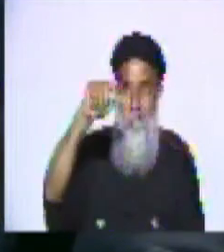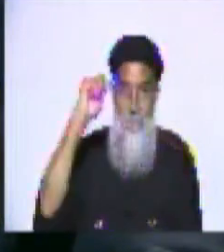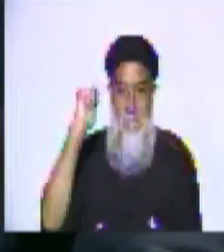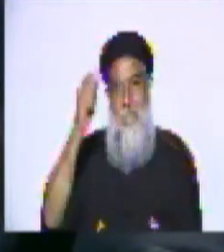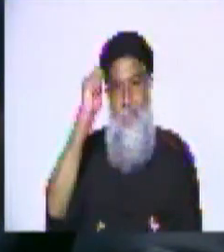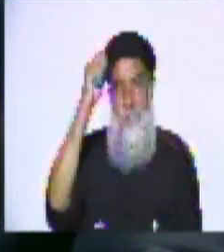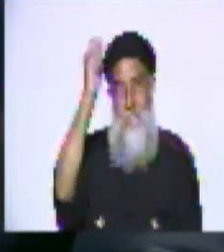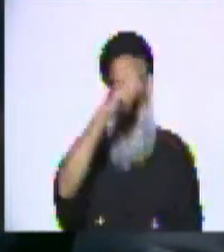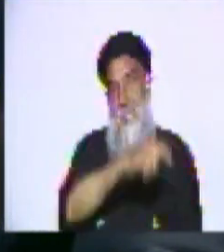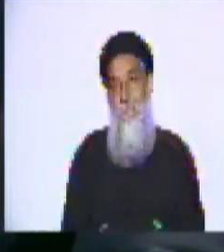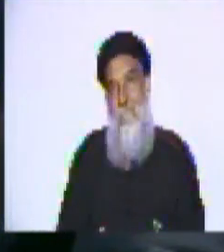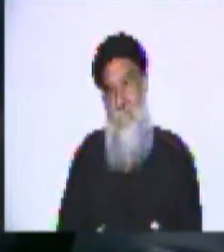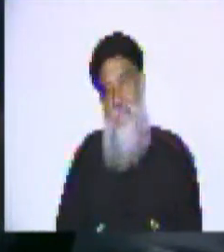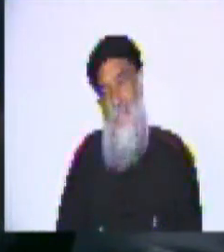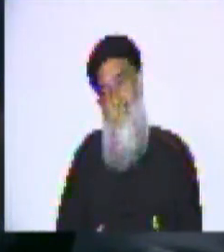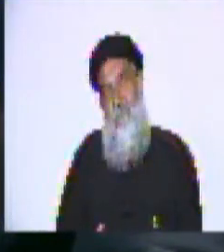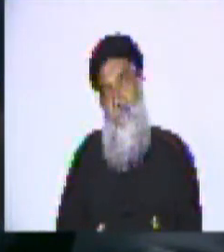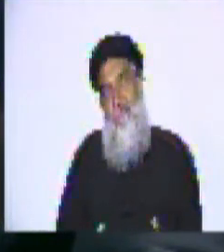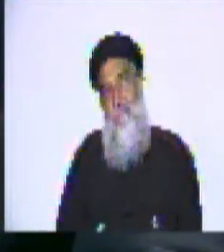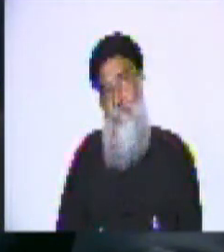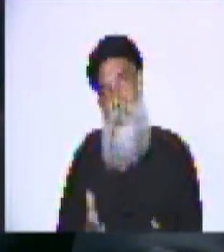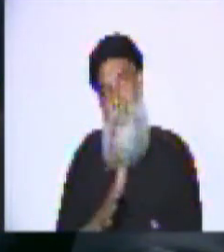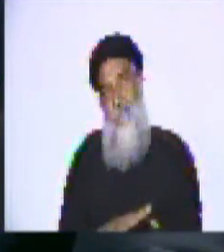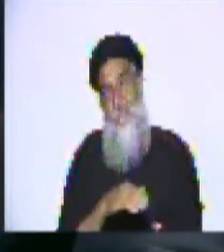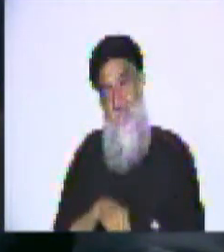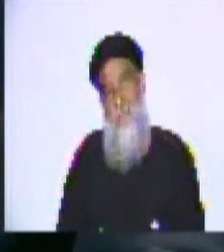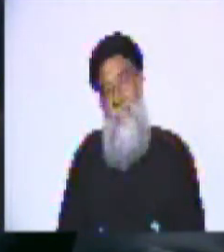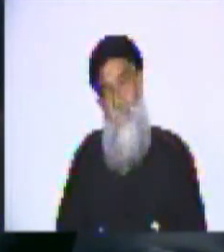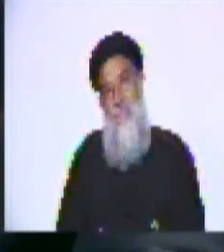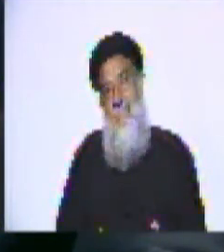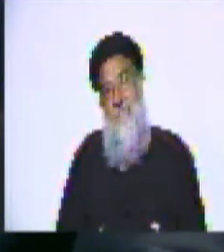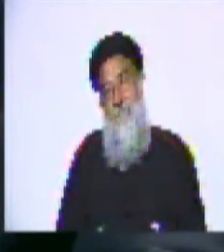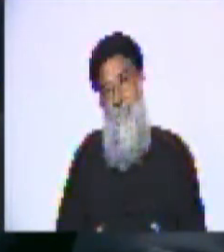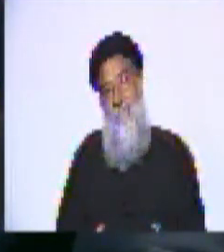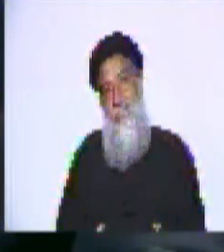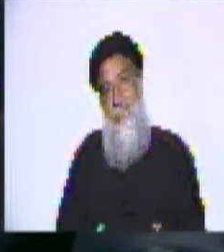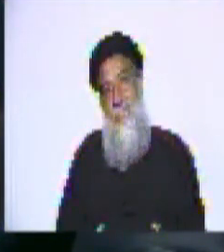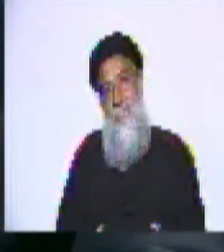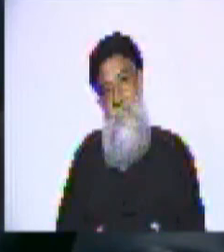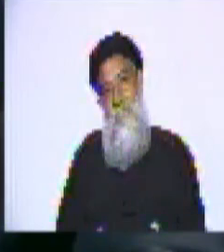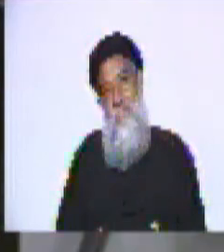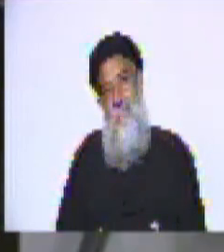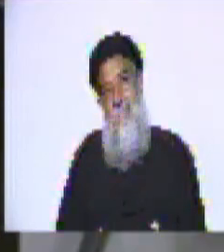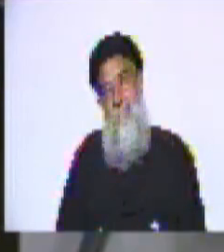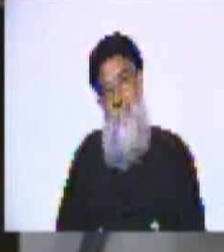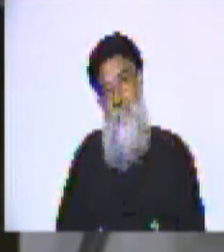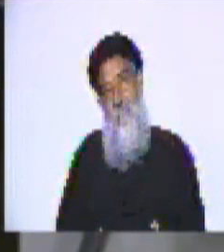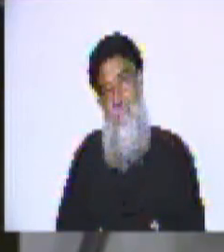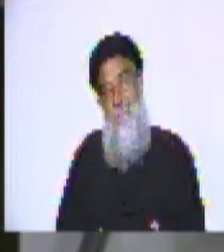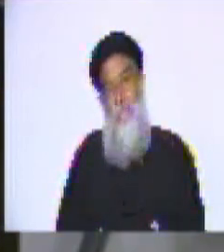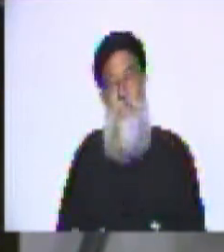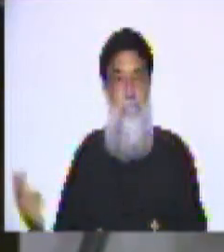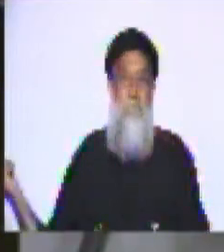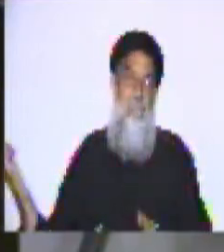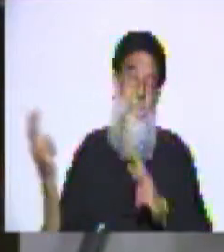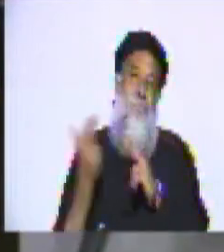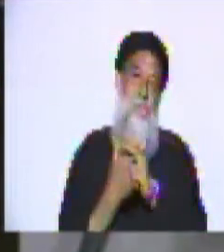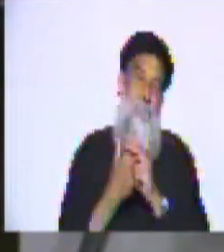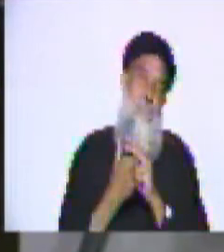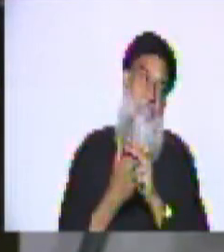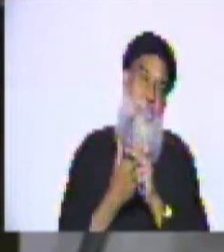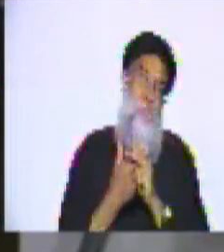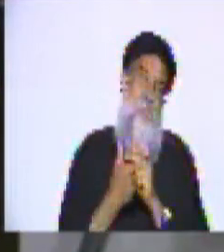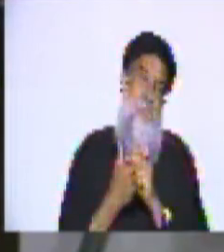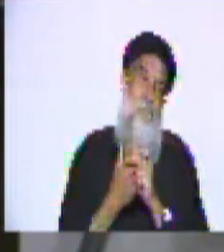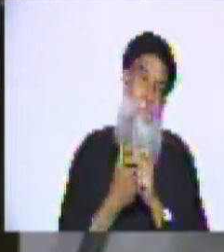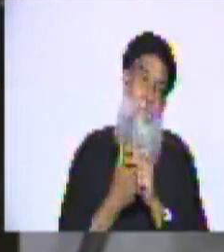حد الشعانين بعد التجنيز، أنهي مية؟ ده للأشخاص مش الشعب. للخوص، للشعب. لا للشعب. أيوة. أنهي مية؟ المية